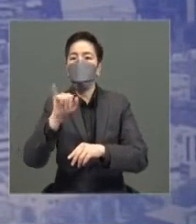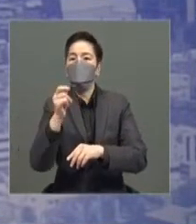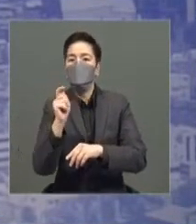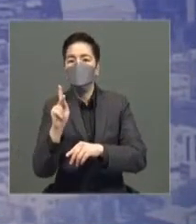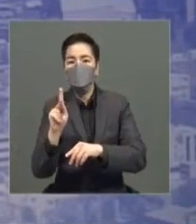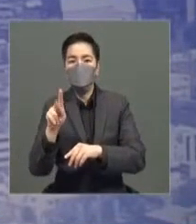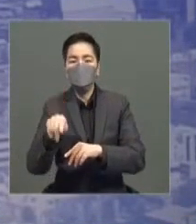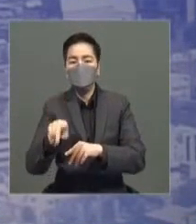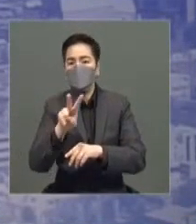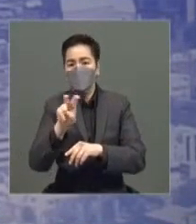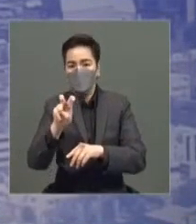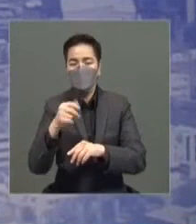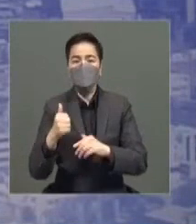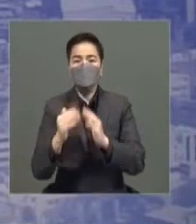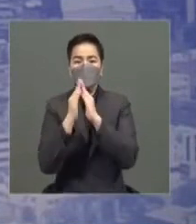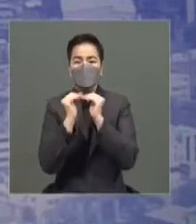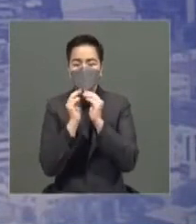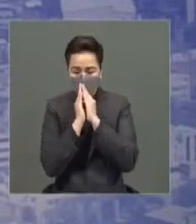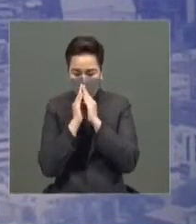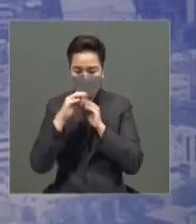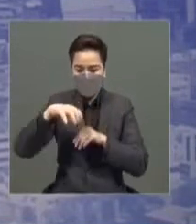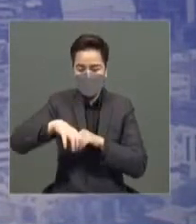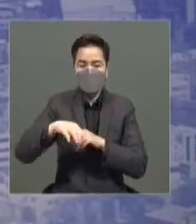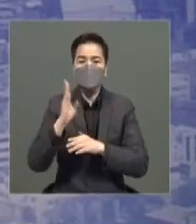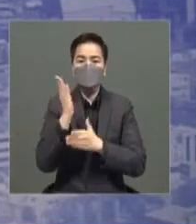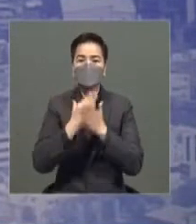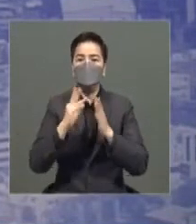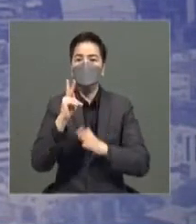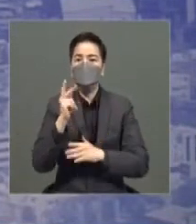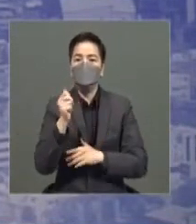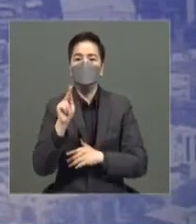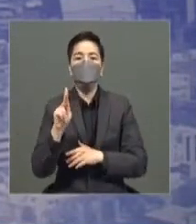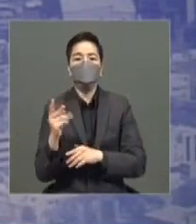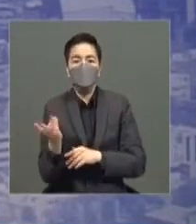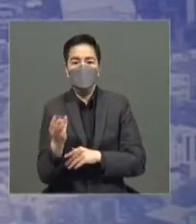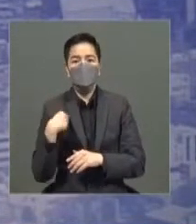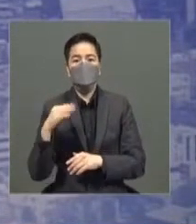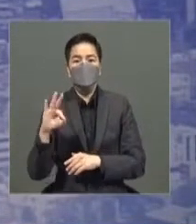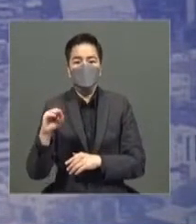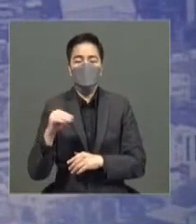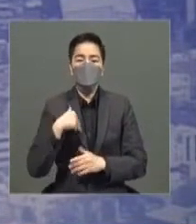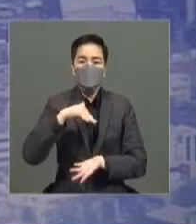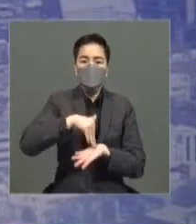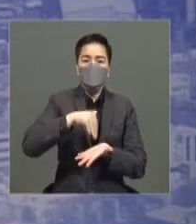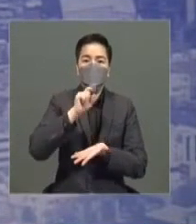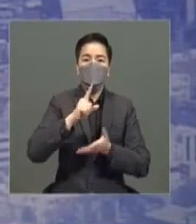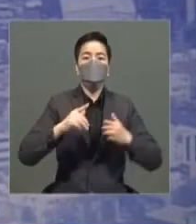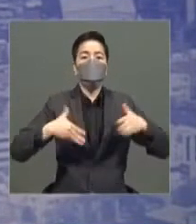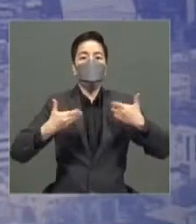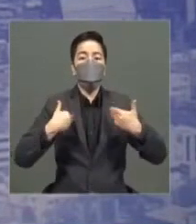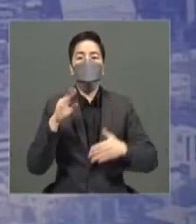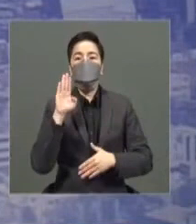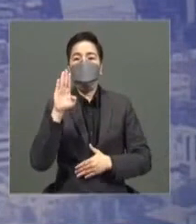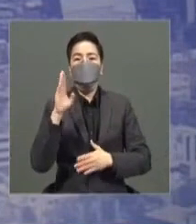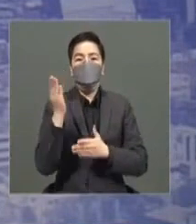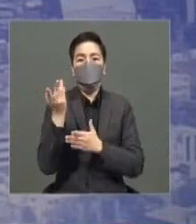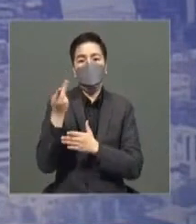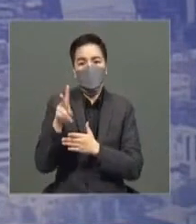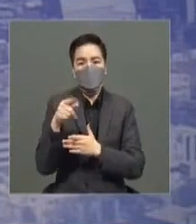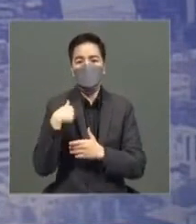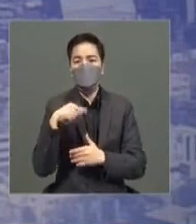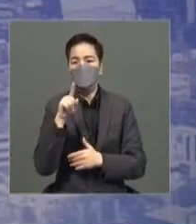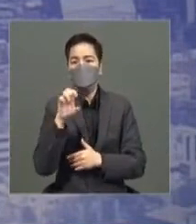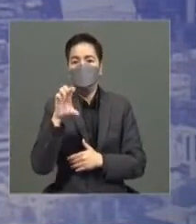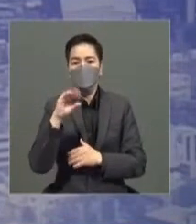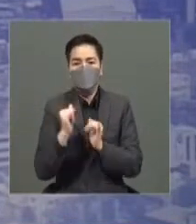เตียงวัดศรีสุดารามวรวิหารบางกอกน้อยอีก90เตียงศูนย์สร้างสุขทุกวัยบางแคนะคะอีก